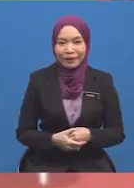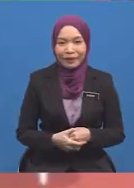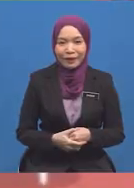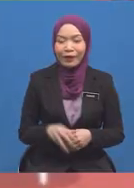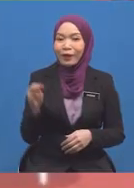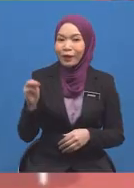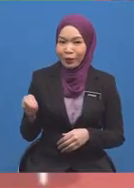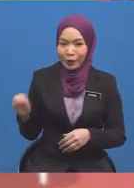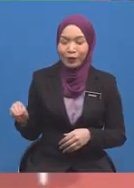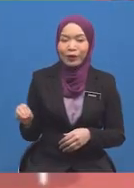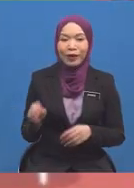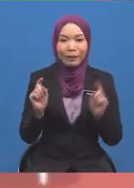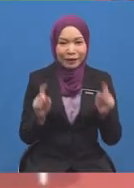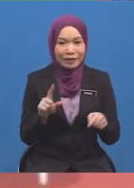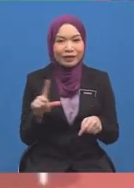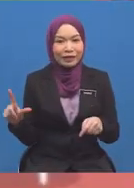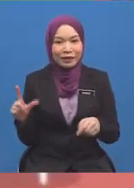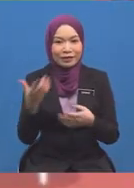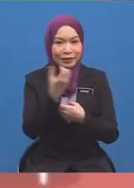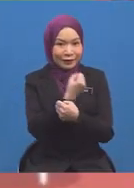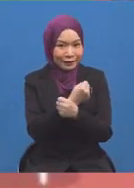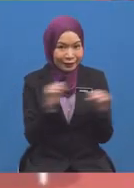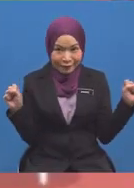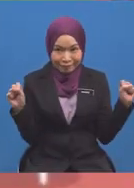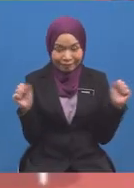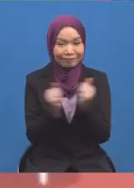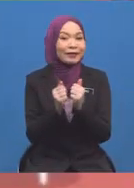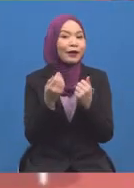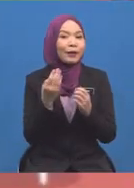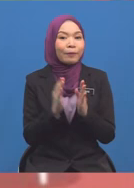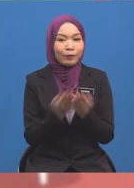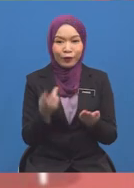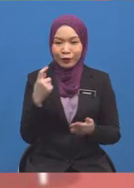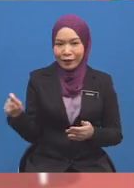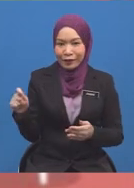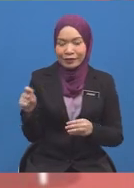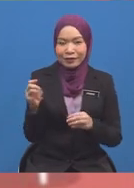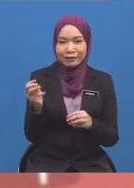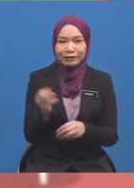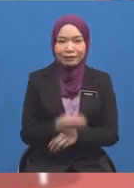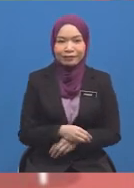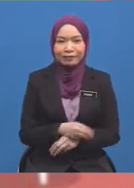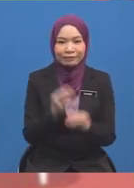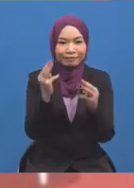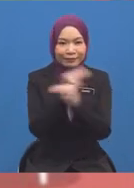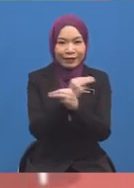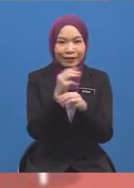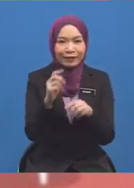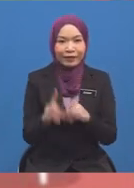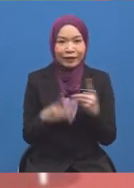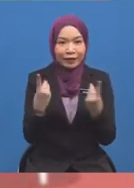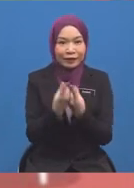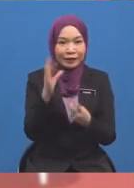murid-murid hendaklah bersedia dengan buku teks matematika honime buku catatan